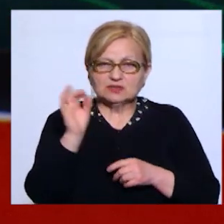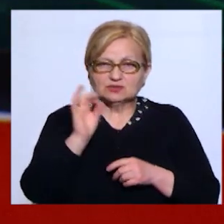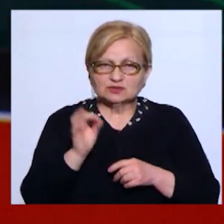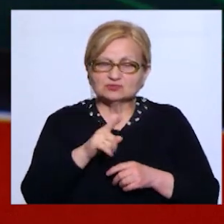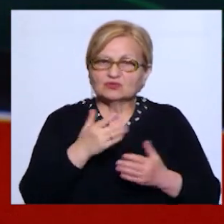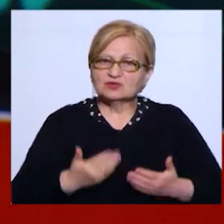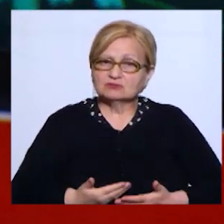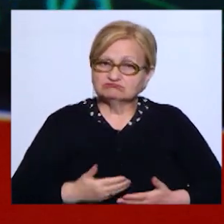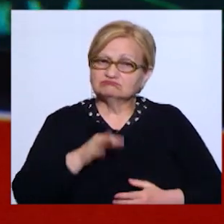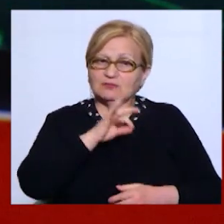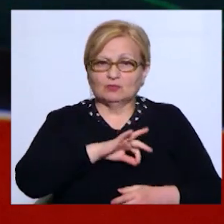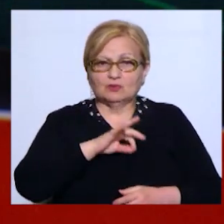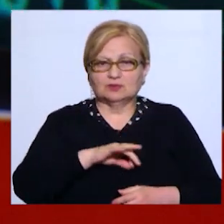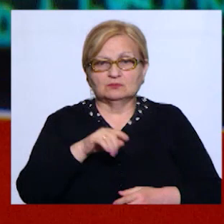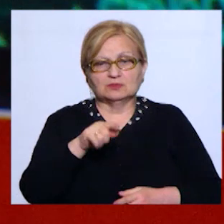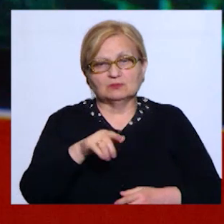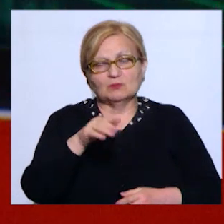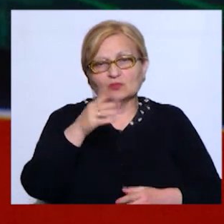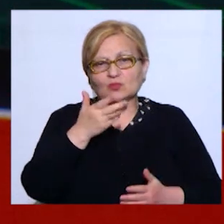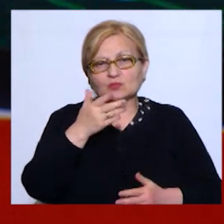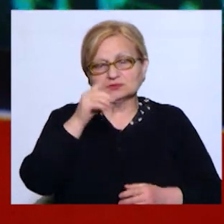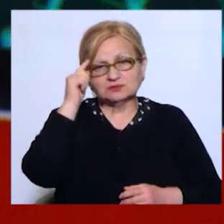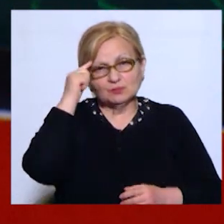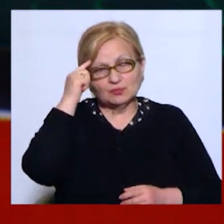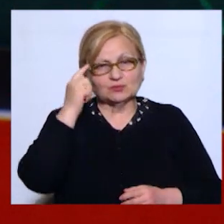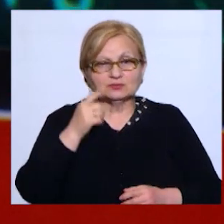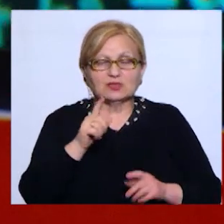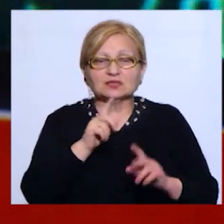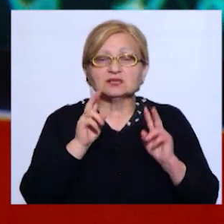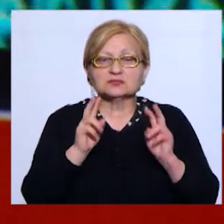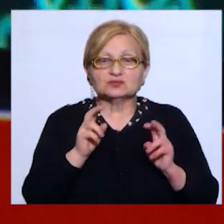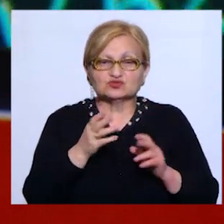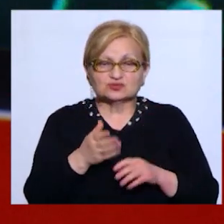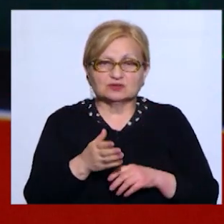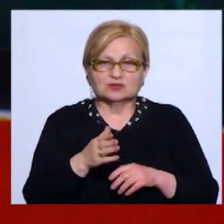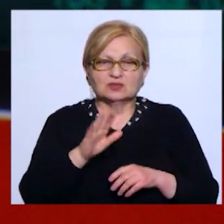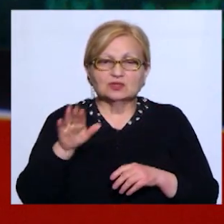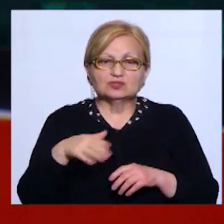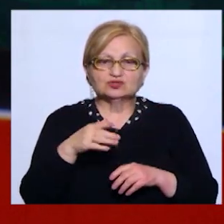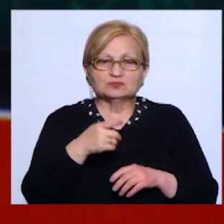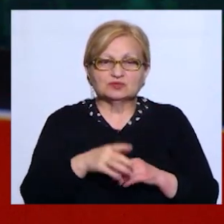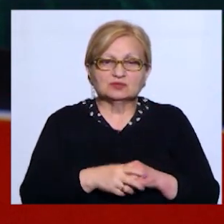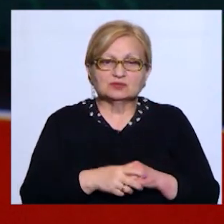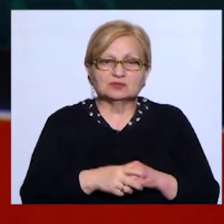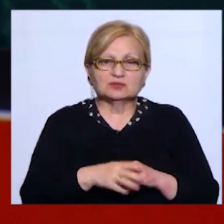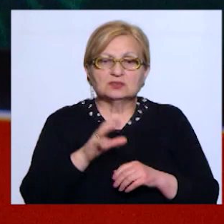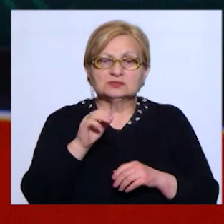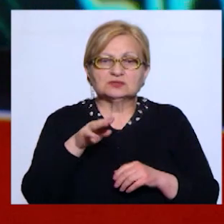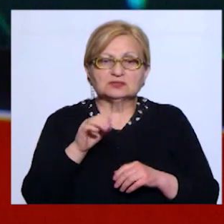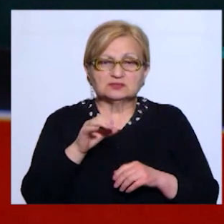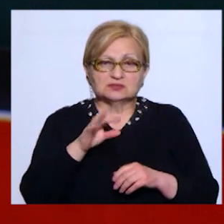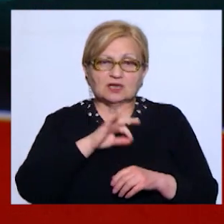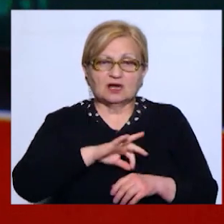ცხოვრებაში გამოგადგებათ მეცნიერებით ფიქრი და რომ იცოდეთ რას ნიშნავს ეს და შემდეგში უკვე სტატისტიკას ძალიან